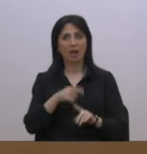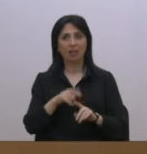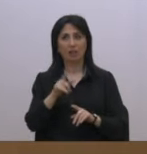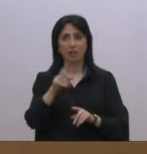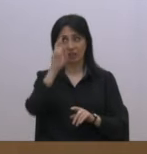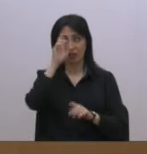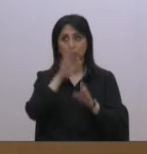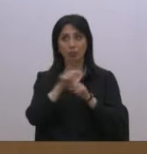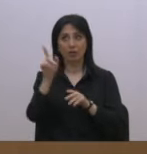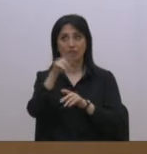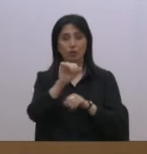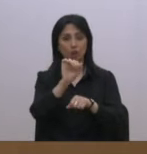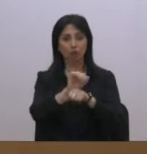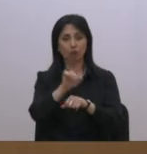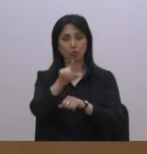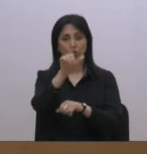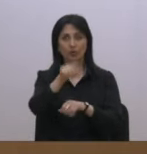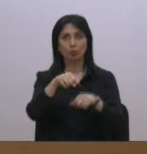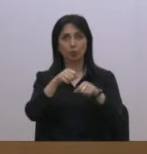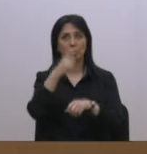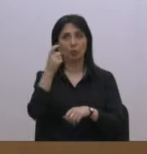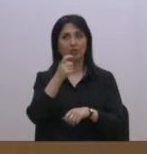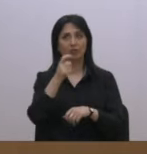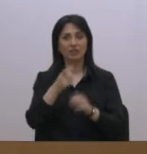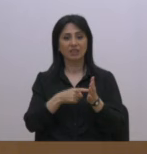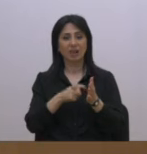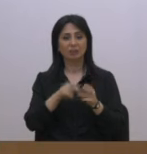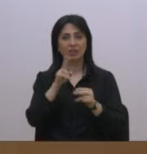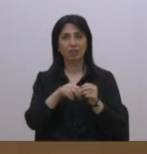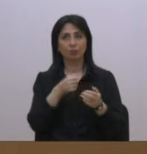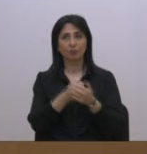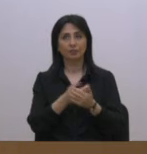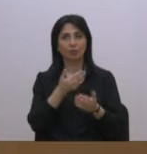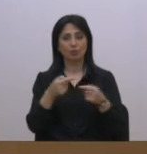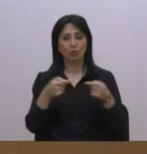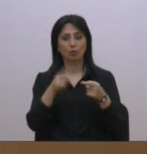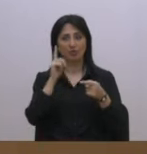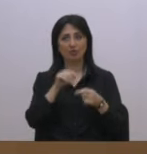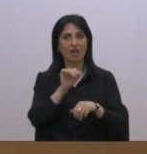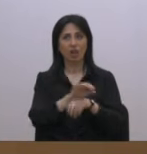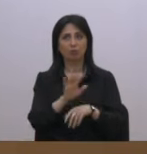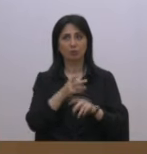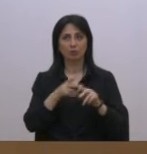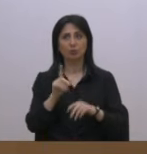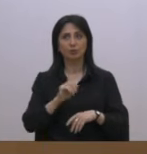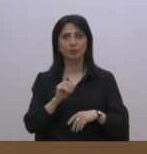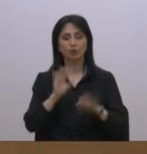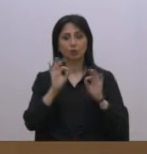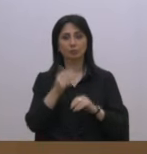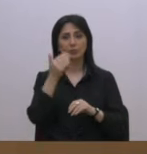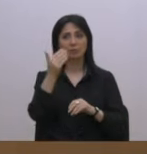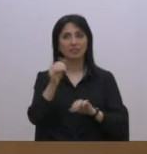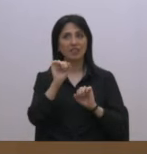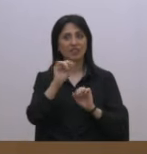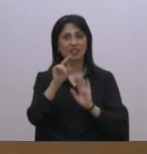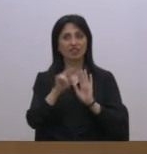აღმასრულებელ ხელისუფლებას, რომ შეუჩერონ ამ ადამიანს უფლებამოსილება გამოძიების დასრულებამდე. თუმცა ზუსტად ვიცი, რომ არ შეუჩერებთ, იმიტომ რომ სწორედ მისი